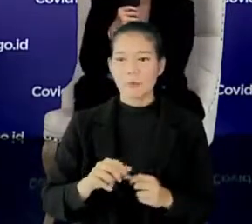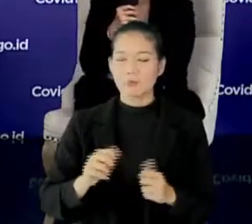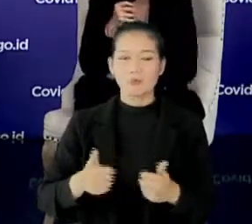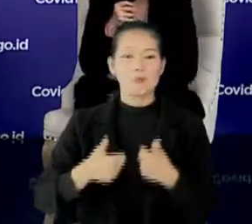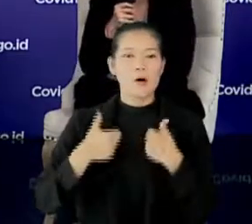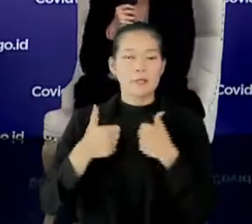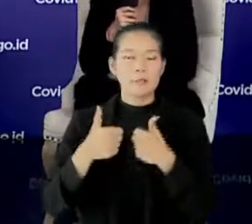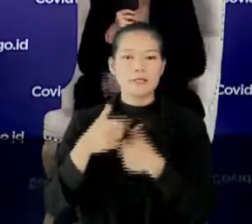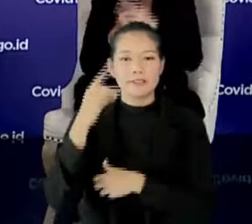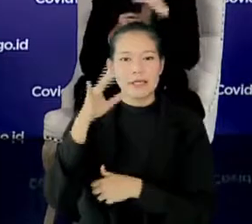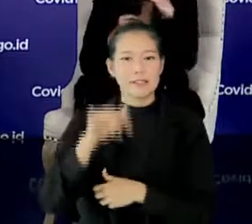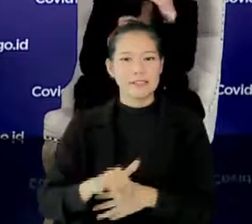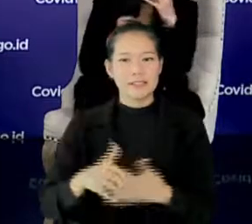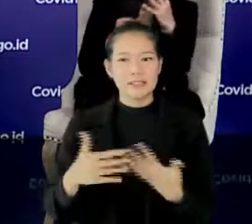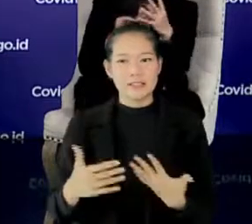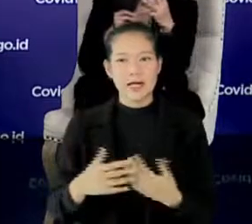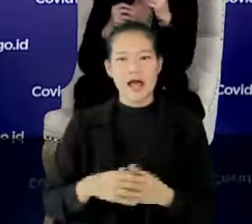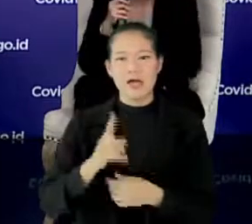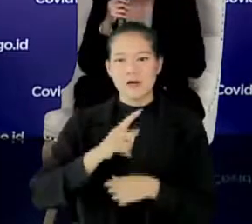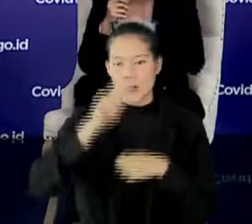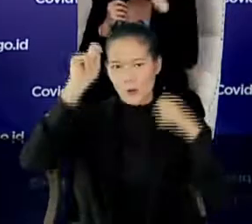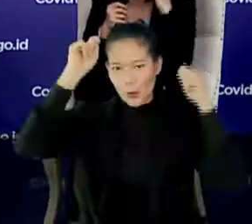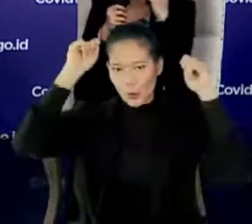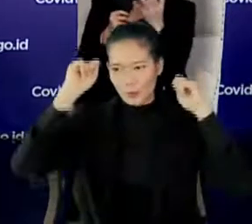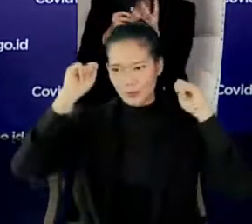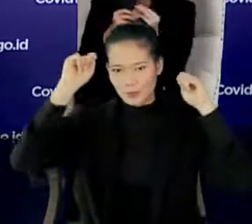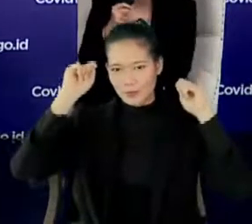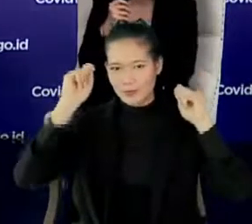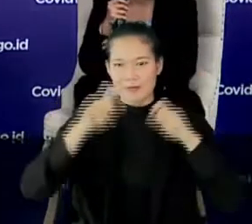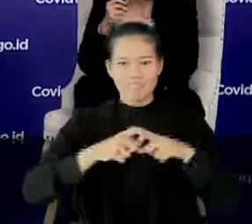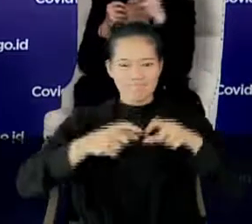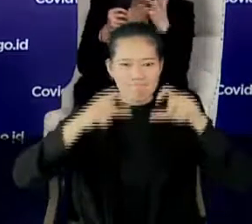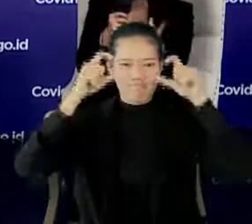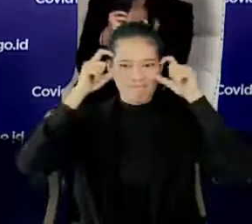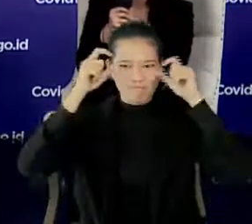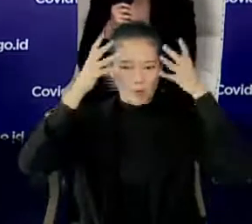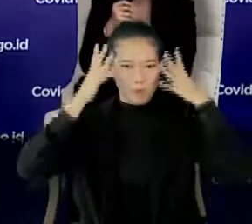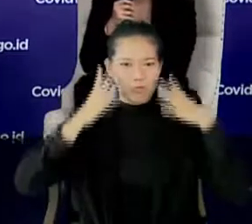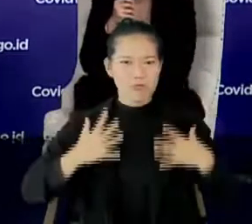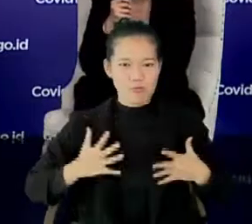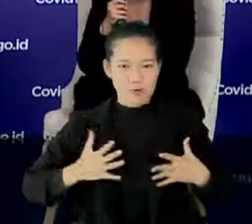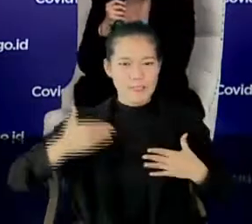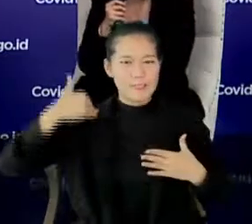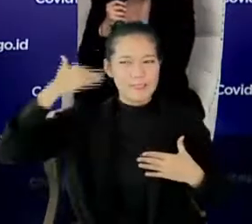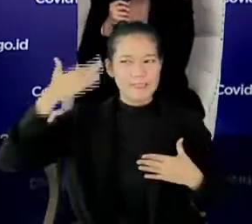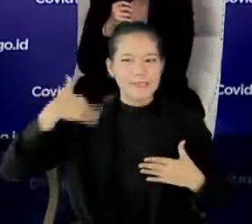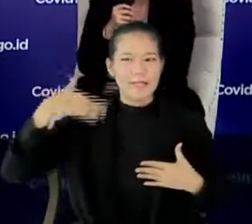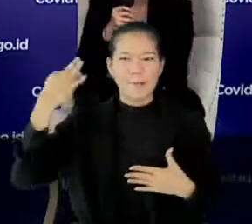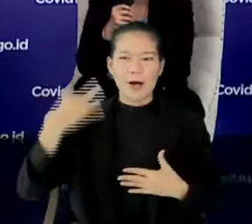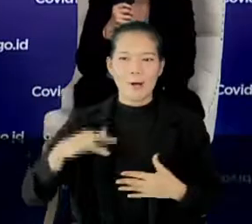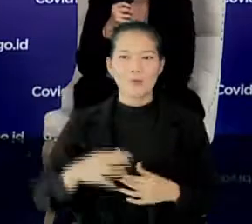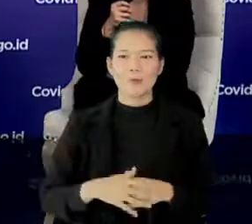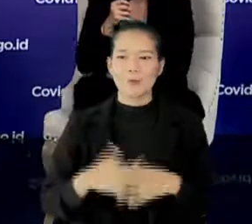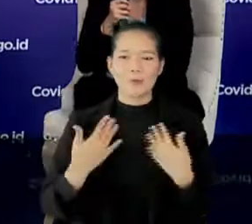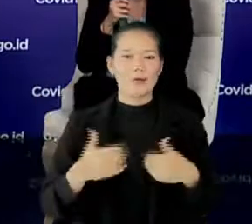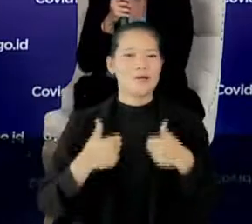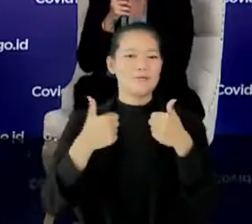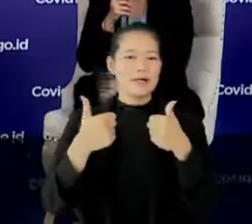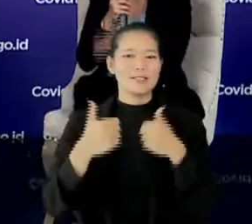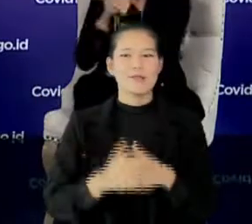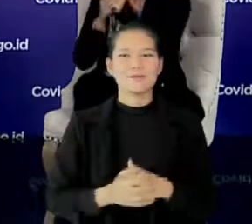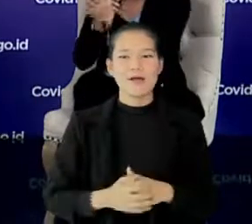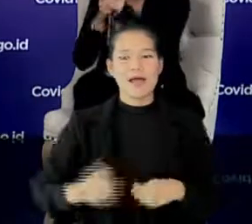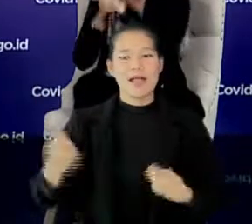legendanya, luar biasa siang hari ini, pakai topi, pakai kacamata, rambutnya juga baru dicet ya kan, luar biasa.